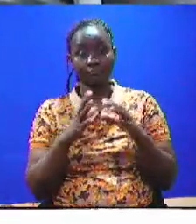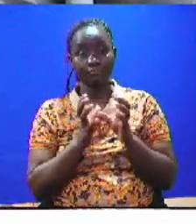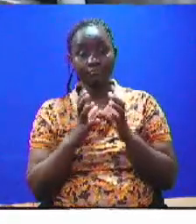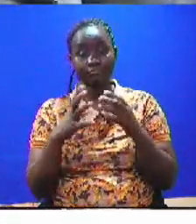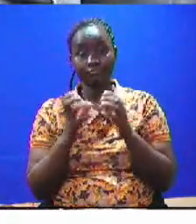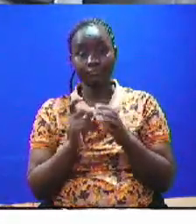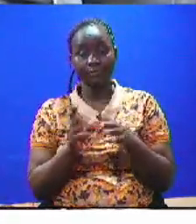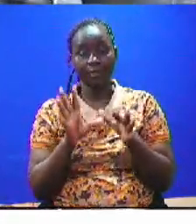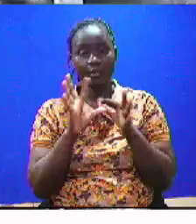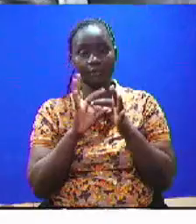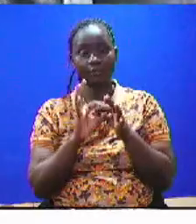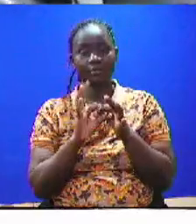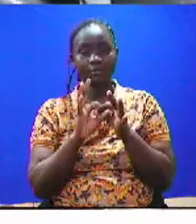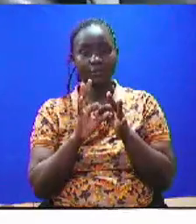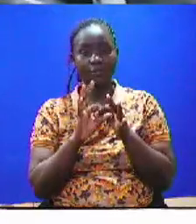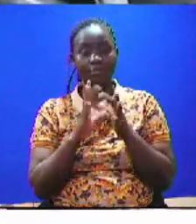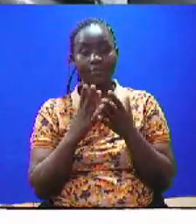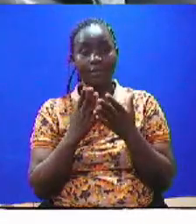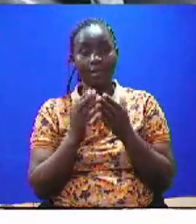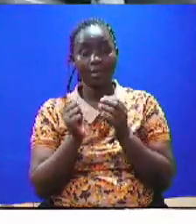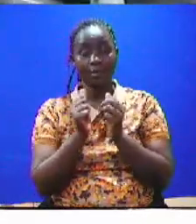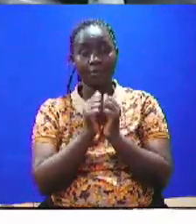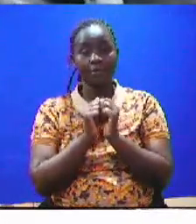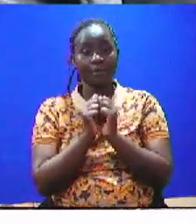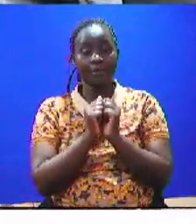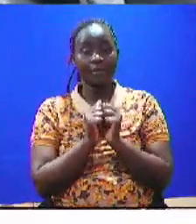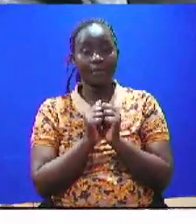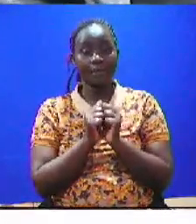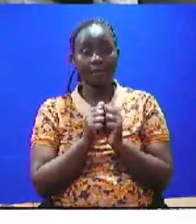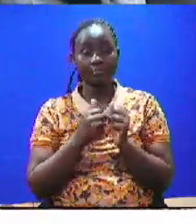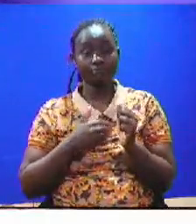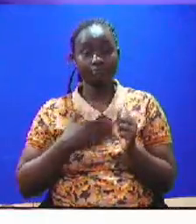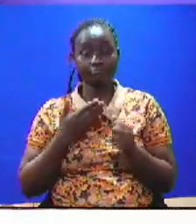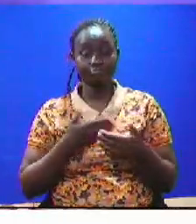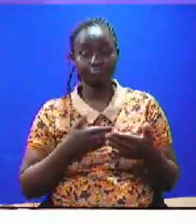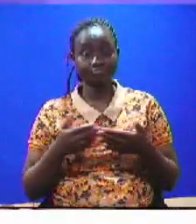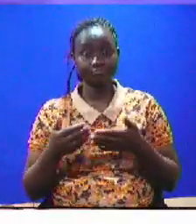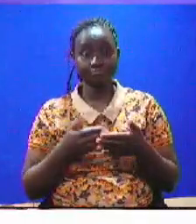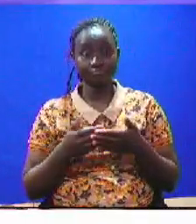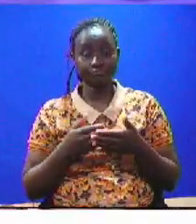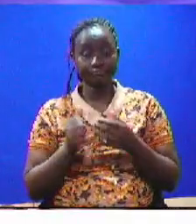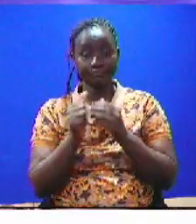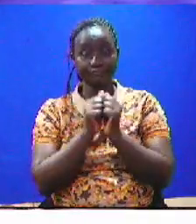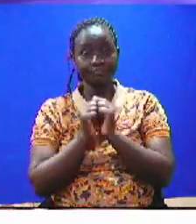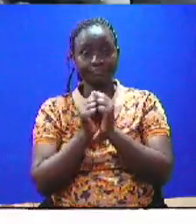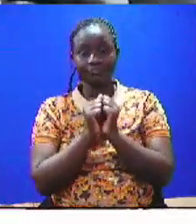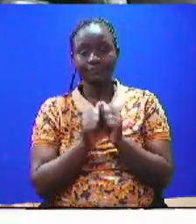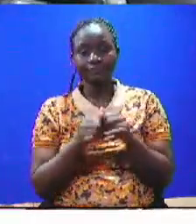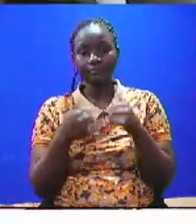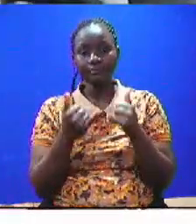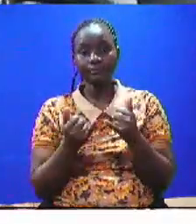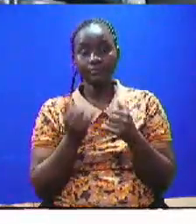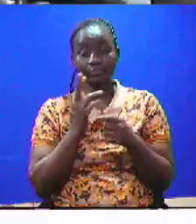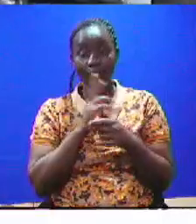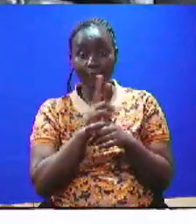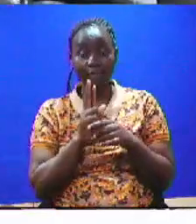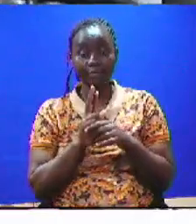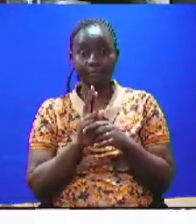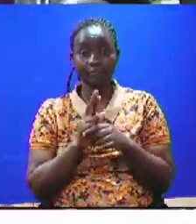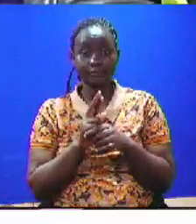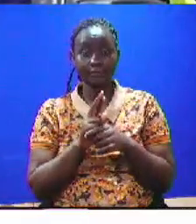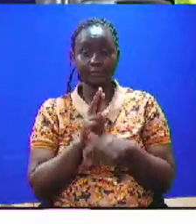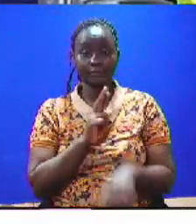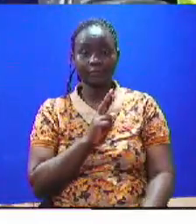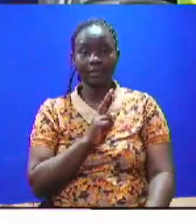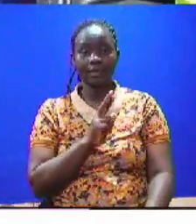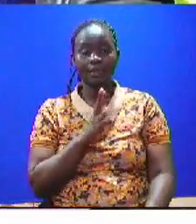kuendera kuna tuna ko baona inu amu asaba abana abana baito tuna ko ba asubu amu boikira igabone kare yaketo mu gambio ya gacha